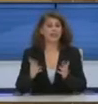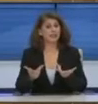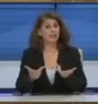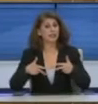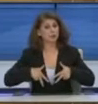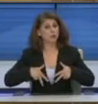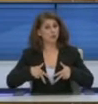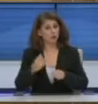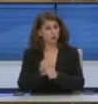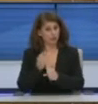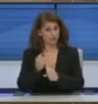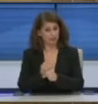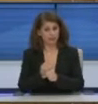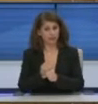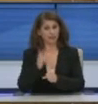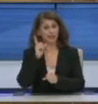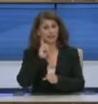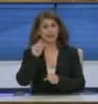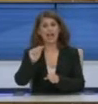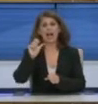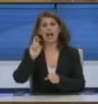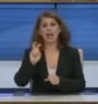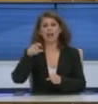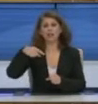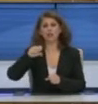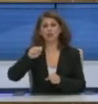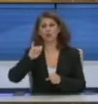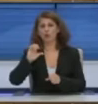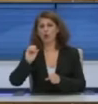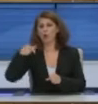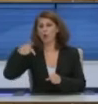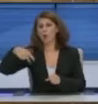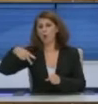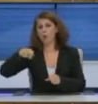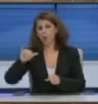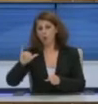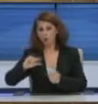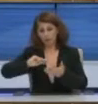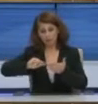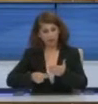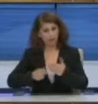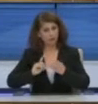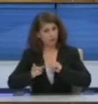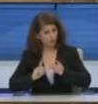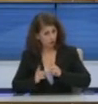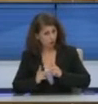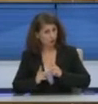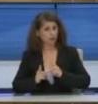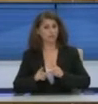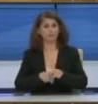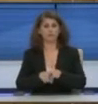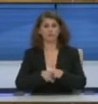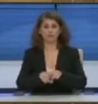ότι η Υπουργός Εργασίας κυρία Χτσιόγλου υπέγραψε και συμφώνησε με τη